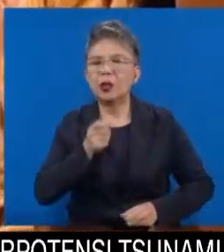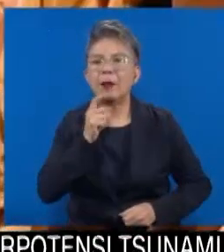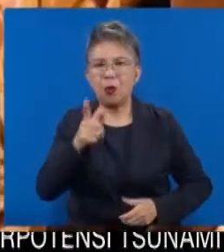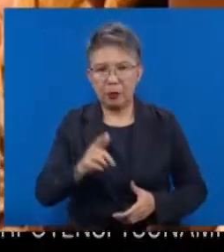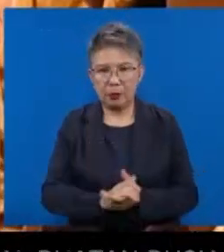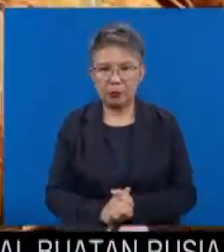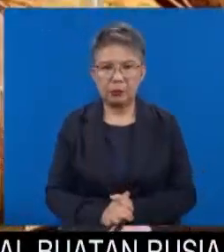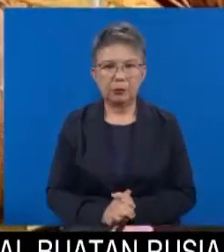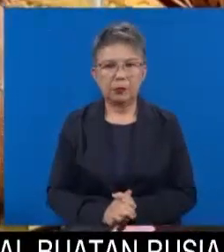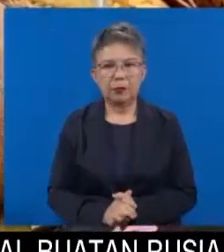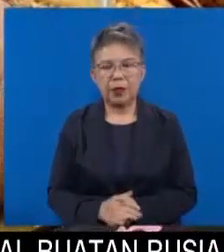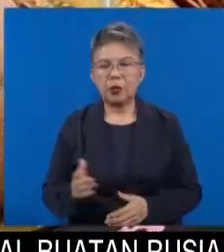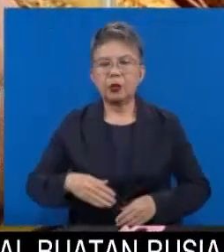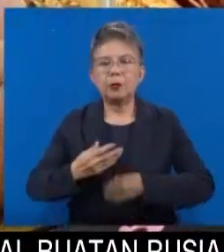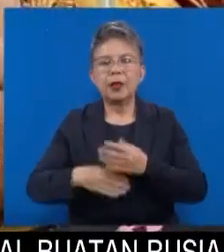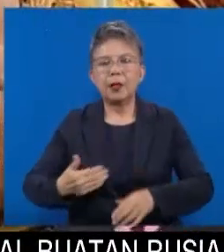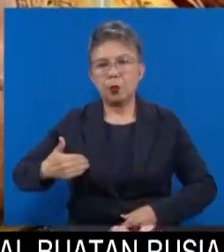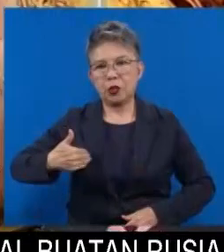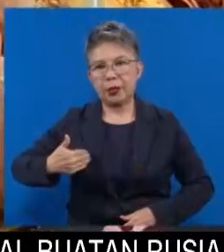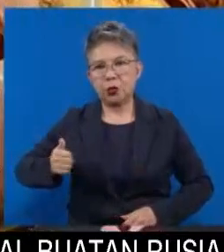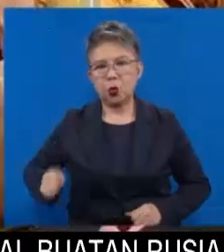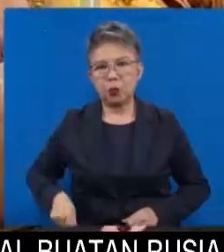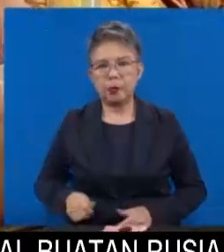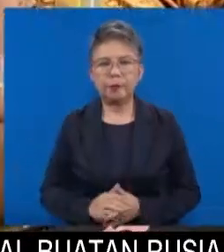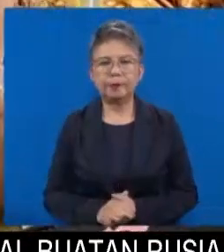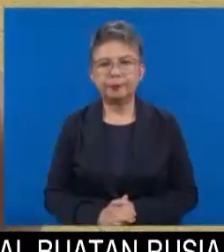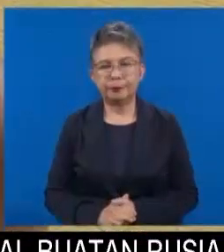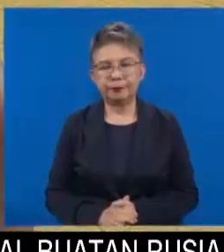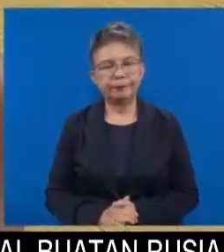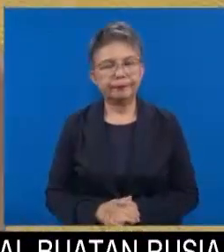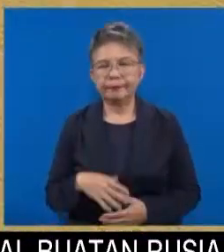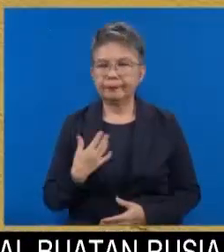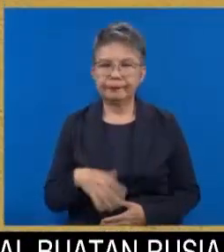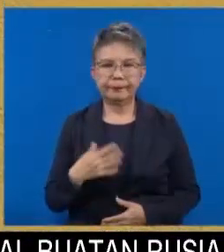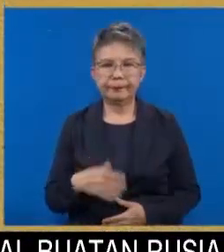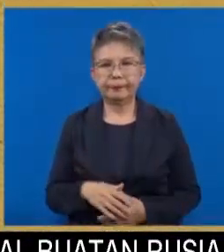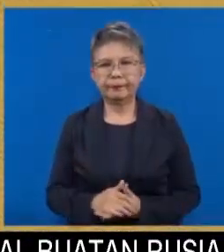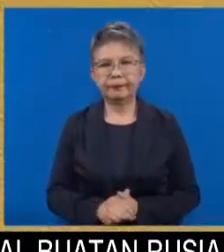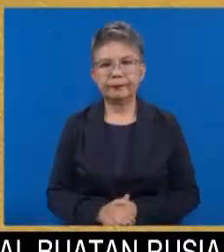sekaligus pendampingan proses hukum. Muhammad Juanda, Bogor, Jawa Barat.